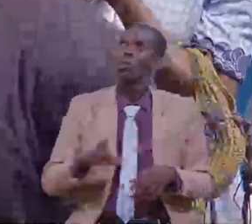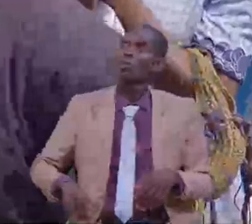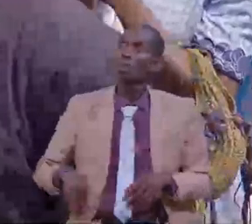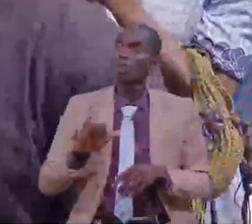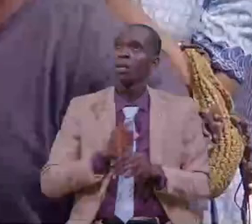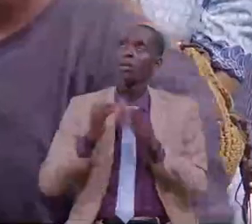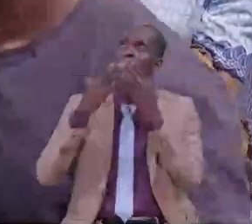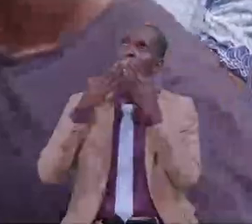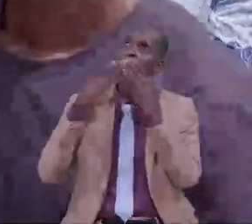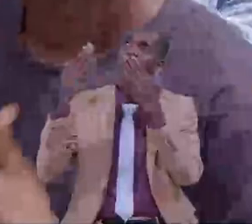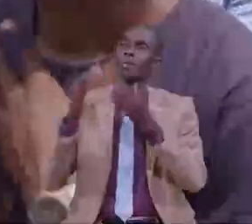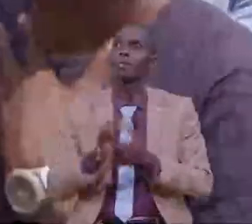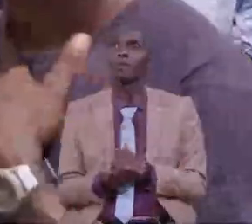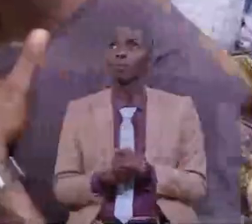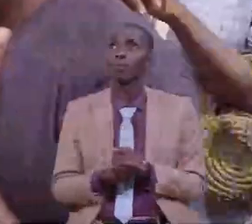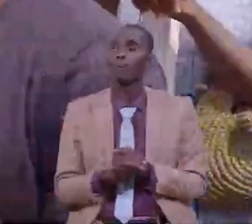Seigneur, je te remercie.